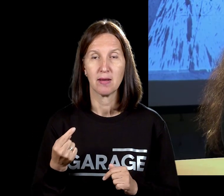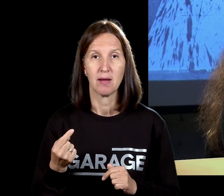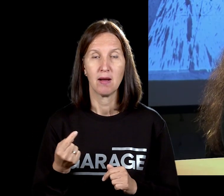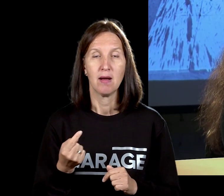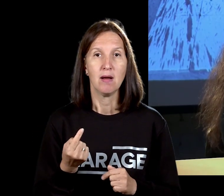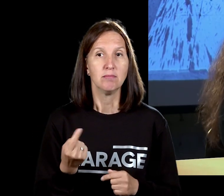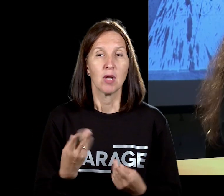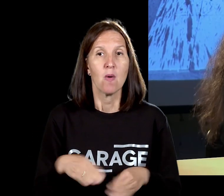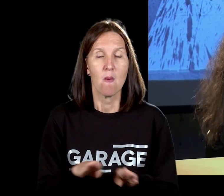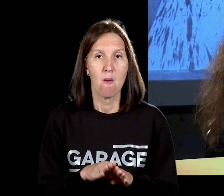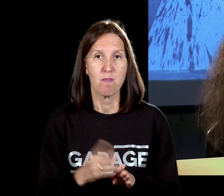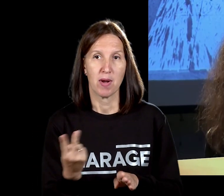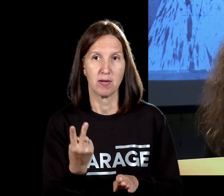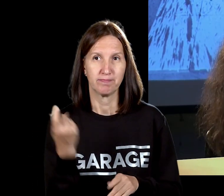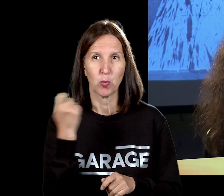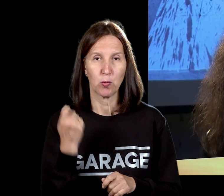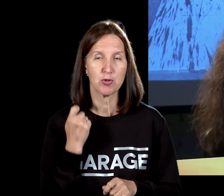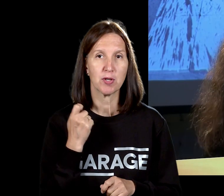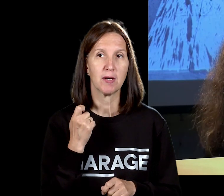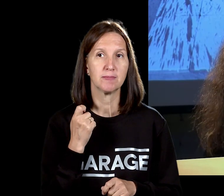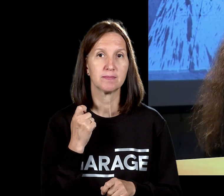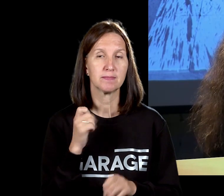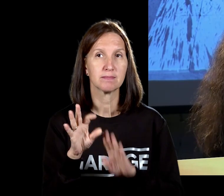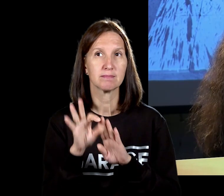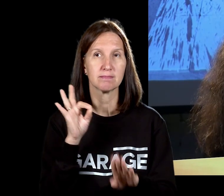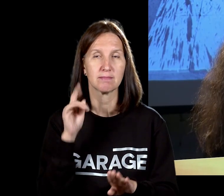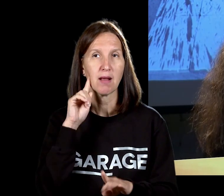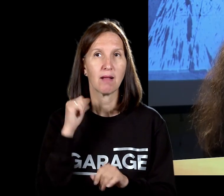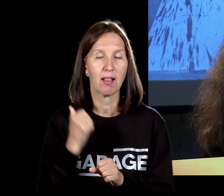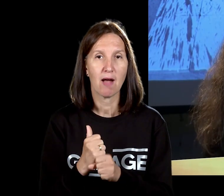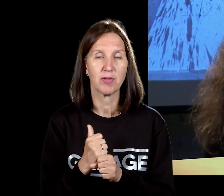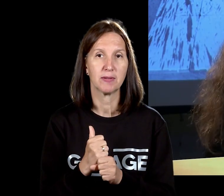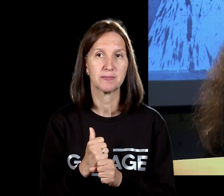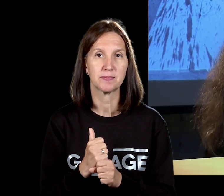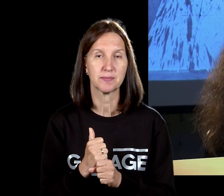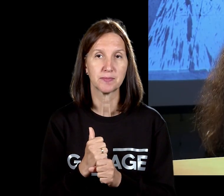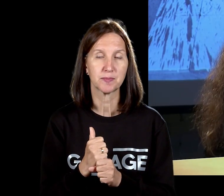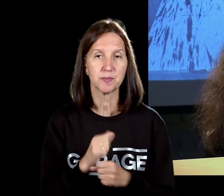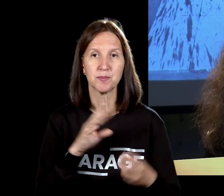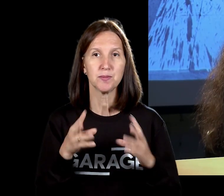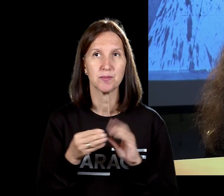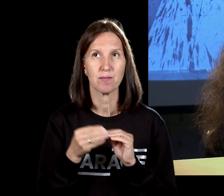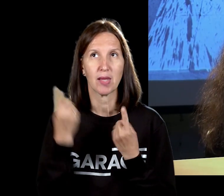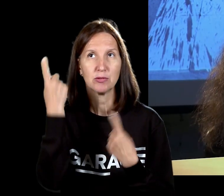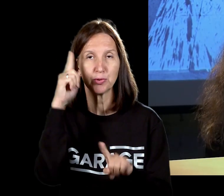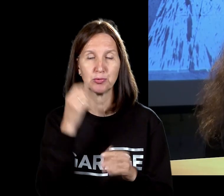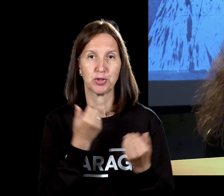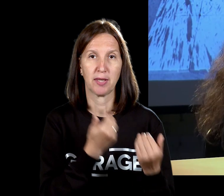с чем работали оба эти художника, это одна из главных, наверное, главных сюжетов